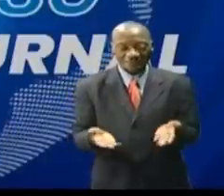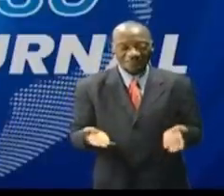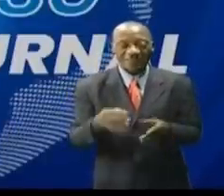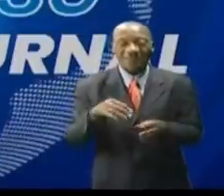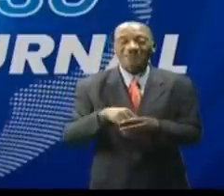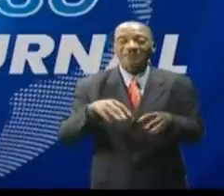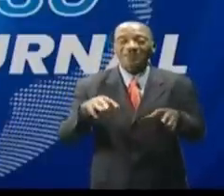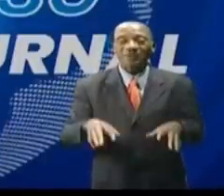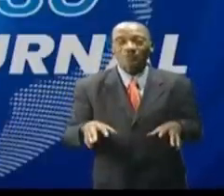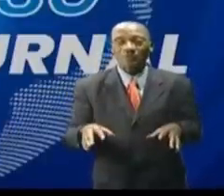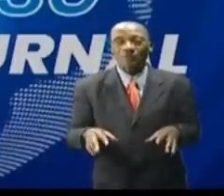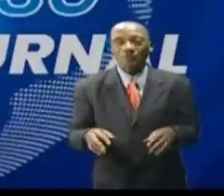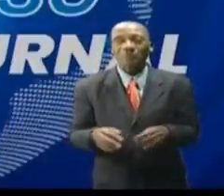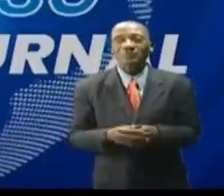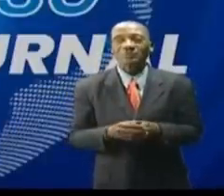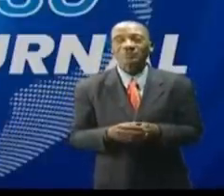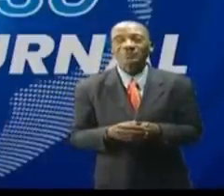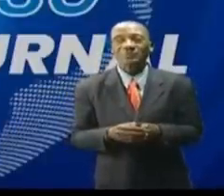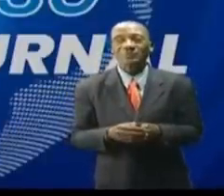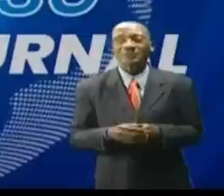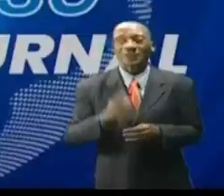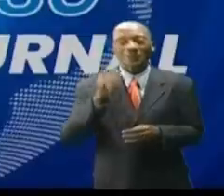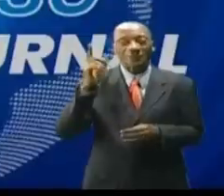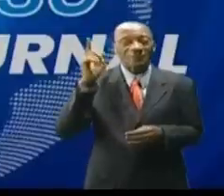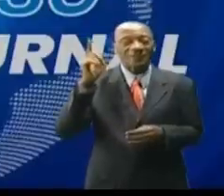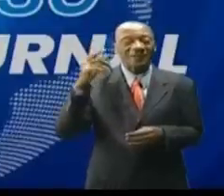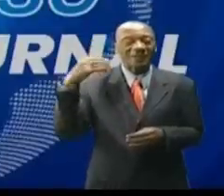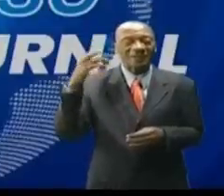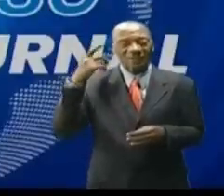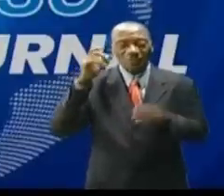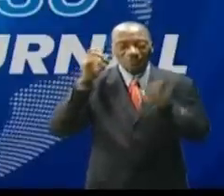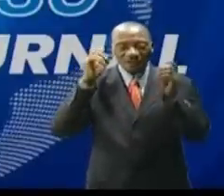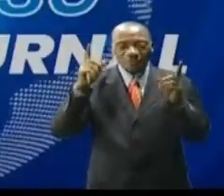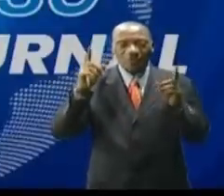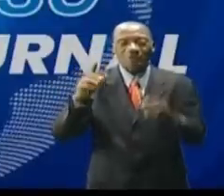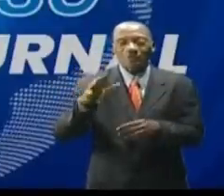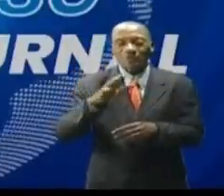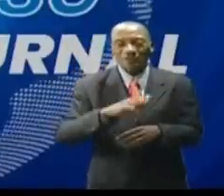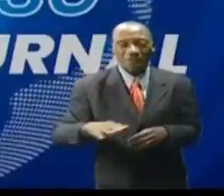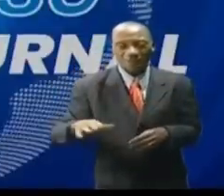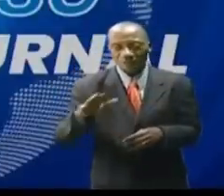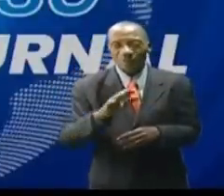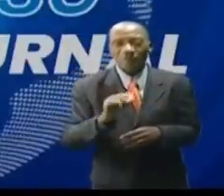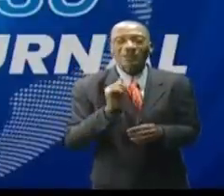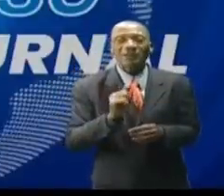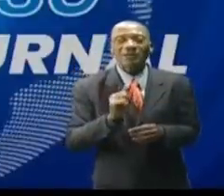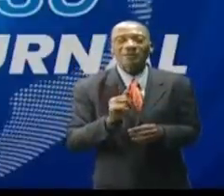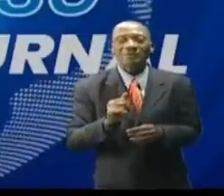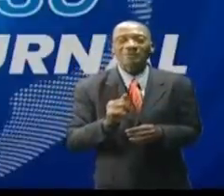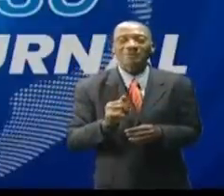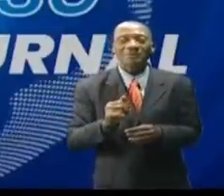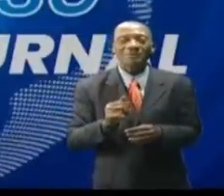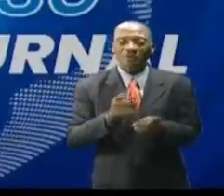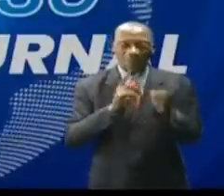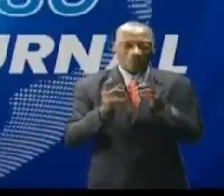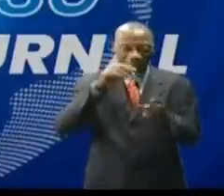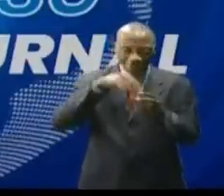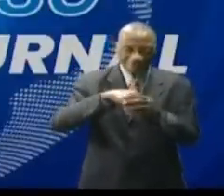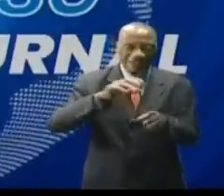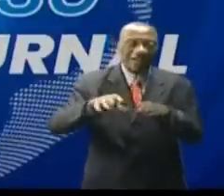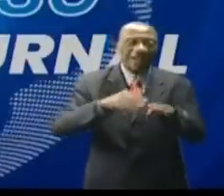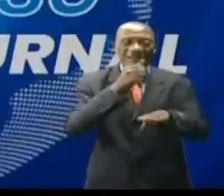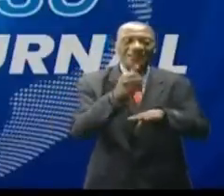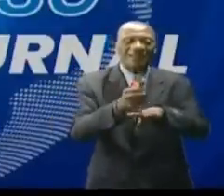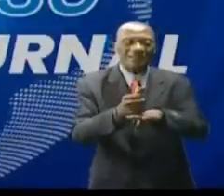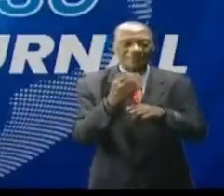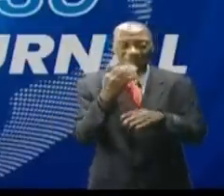Congo. Les 6 premières années de l'éducation nationale de base en RDC ont fait l'objet de cet atelier, nous dit Dieu merci Kanza dans